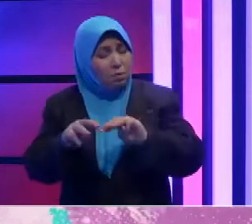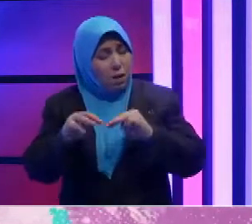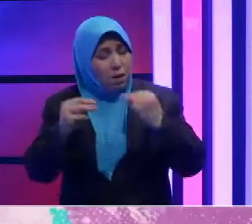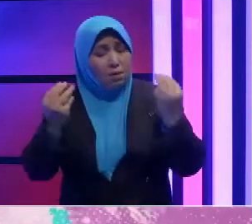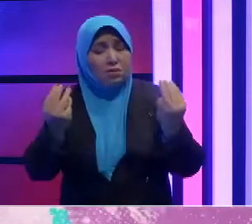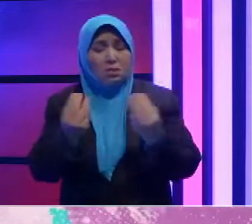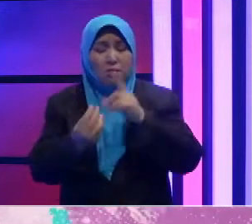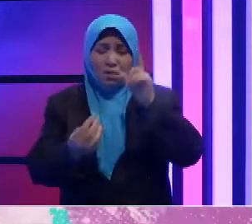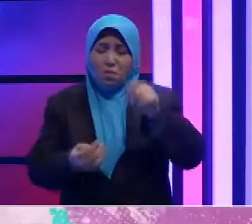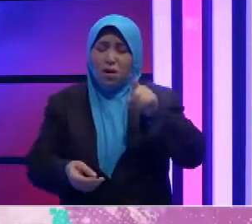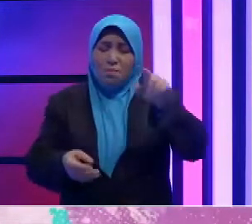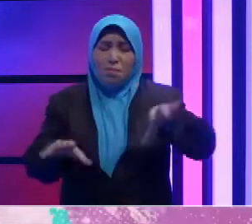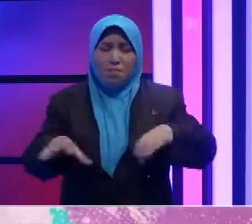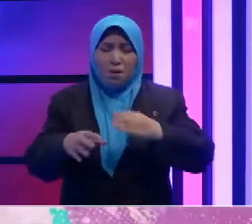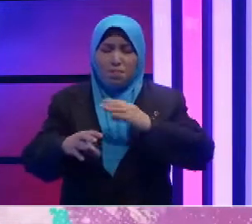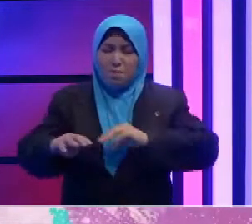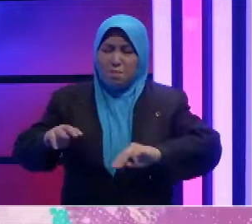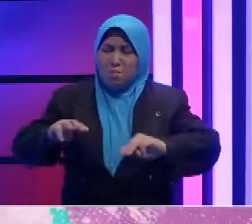أتأتون الفاحشة